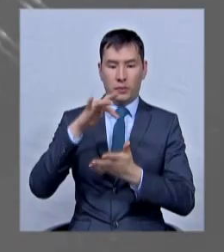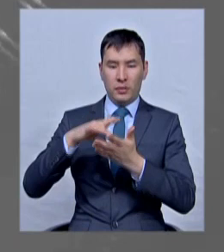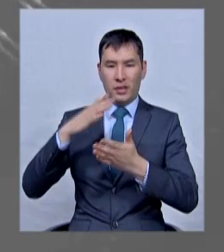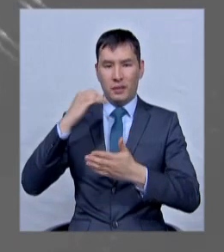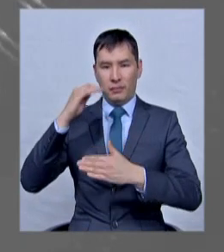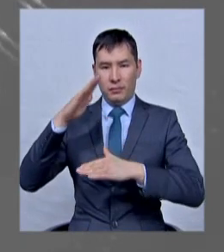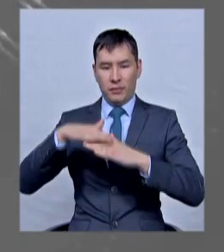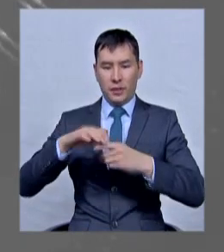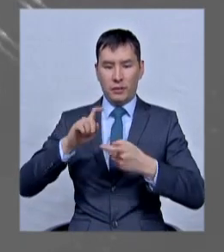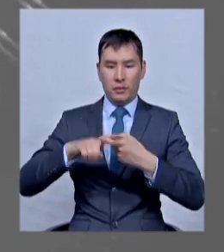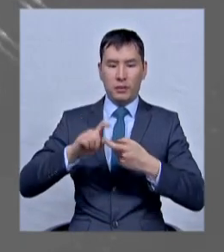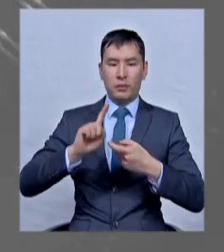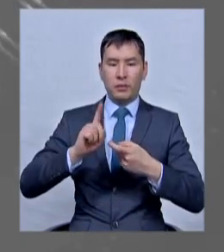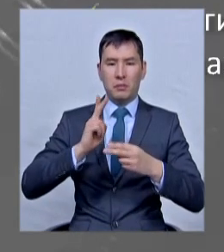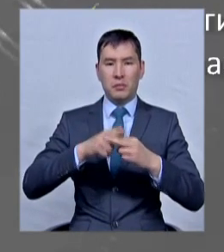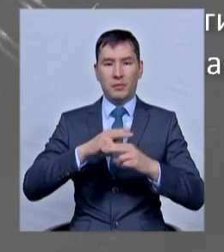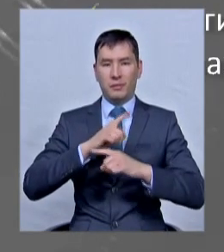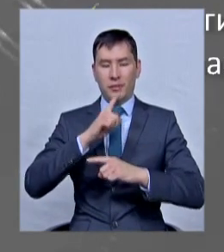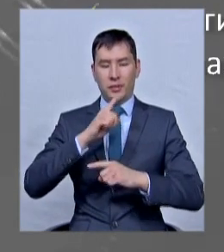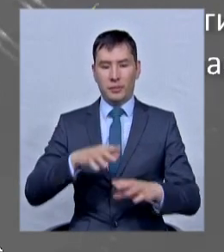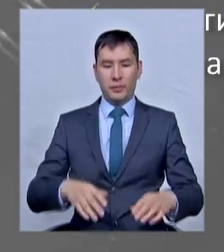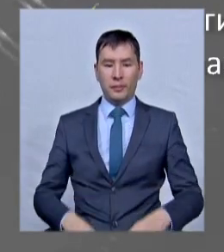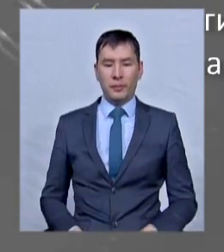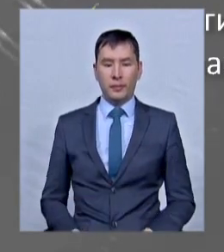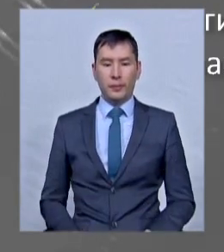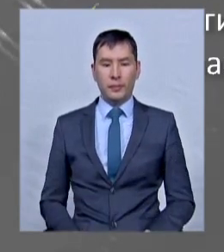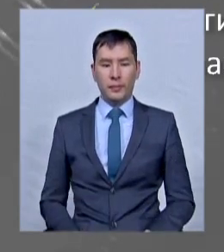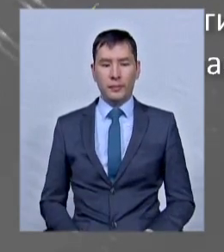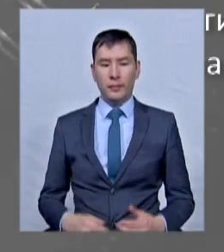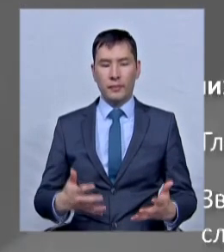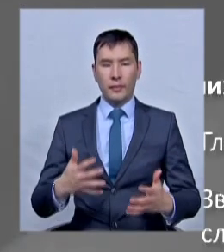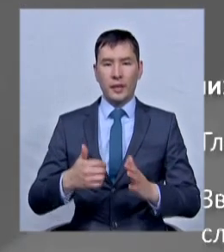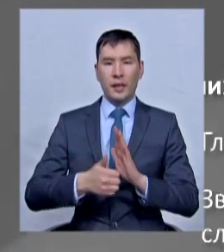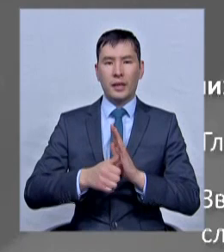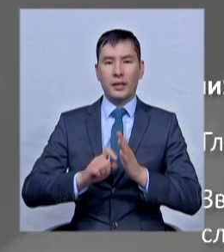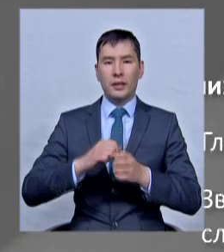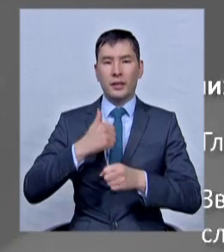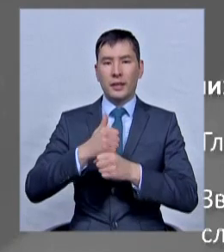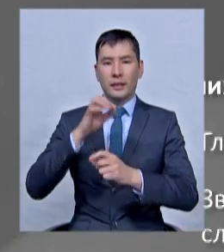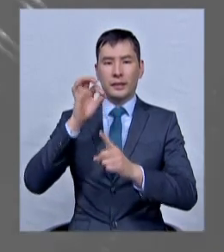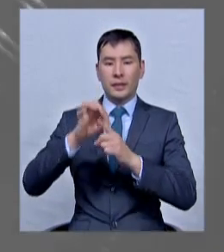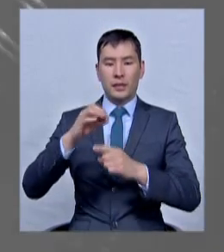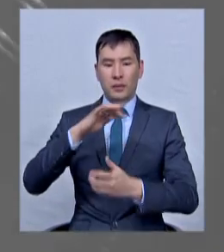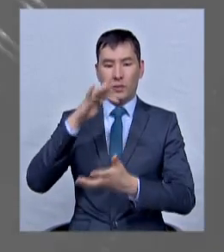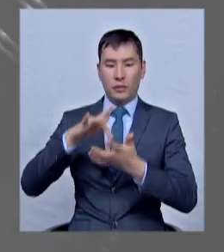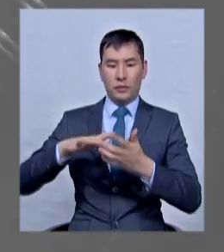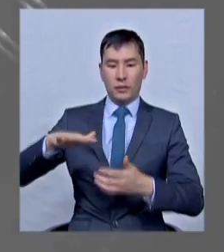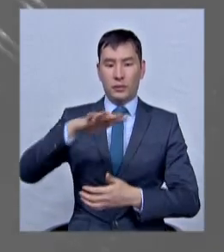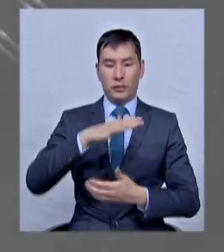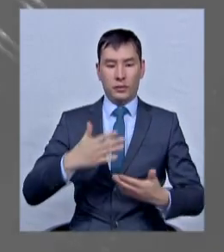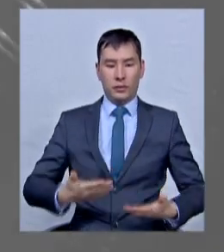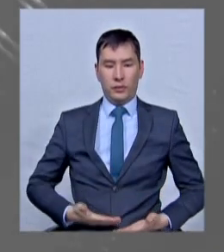арасында кедергісіз байланыс орнататын электронды алаң дейді. Басты мақсат қала халқын Алматының қоғамдық өміріне